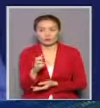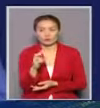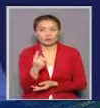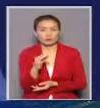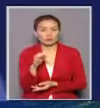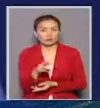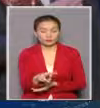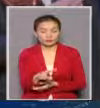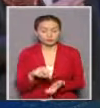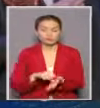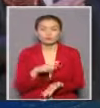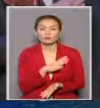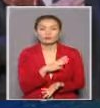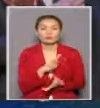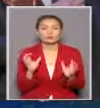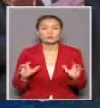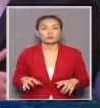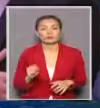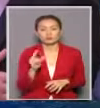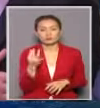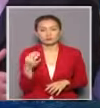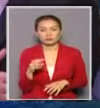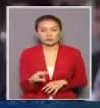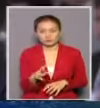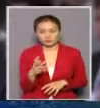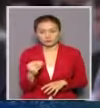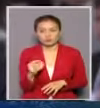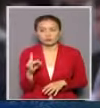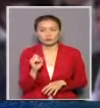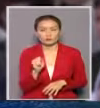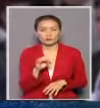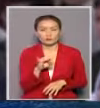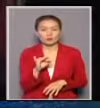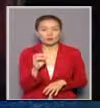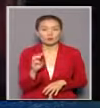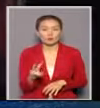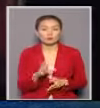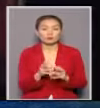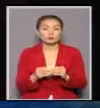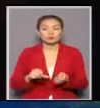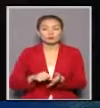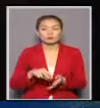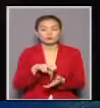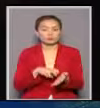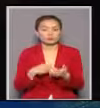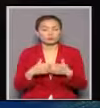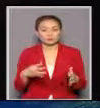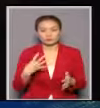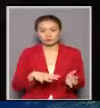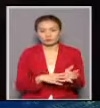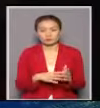инновация принял участие заместитель акима области на ремонт аушев в этом году лицей заканчивают